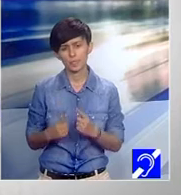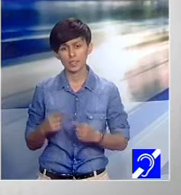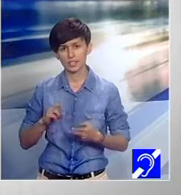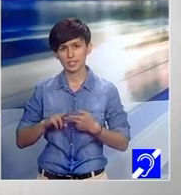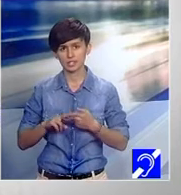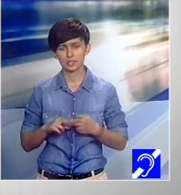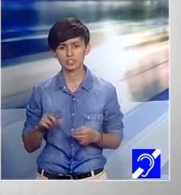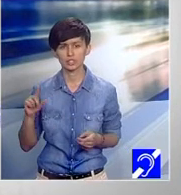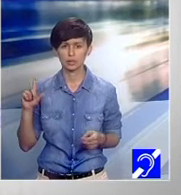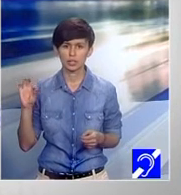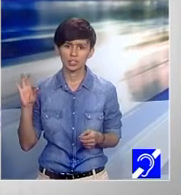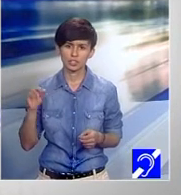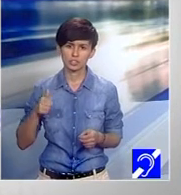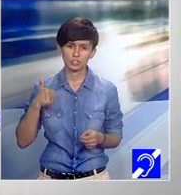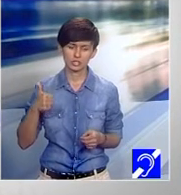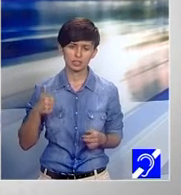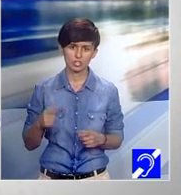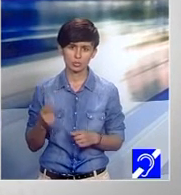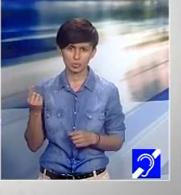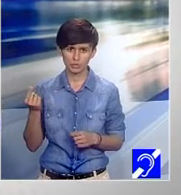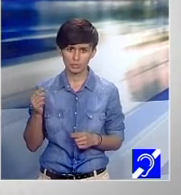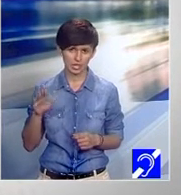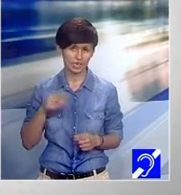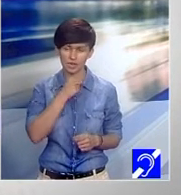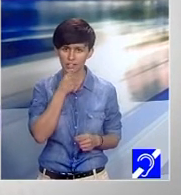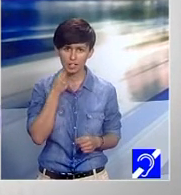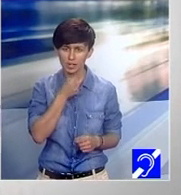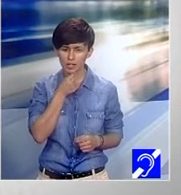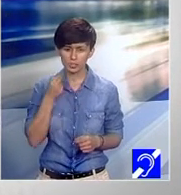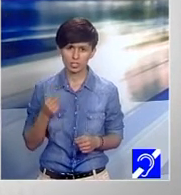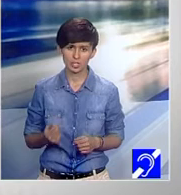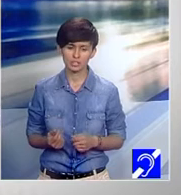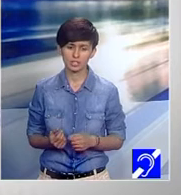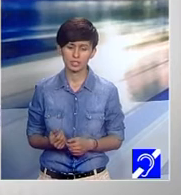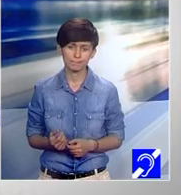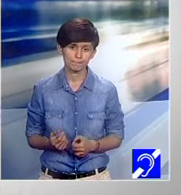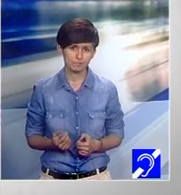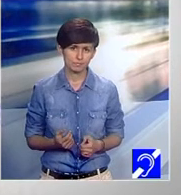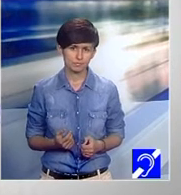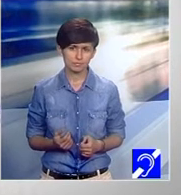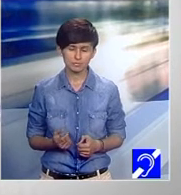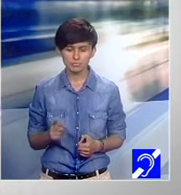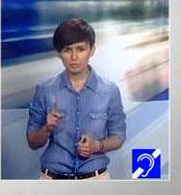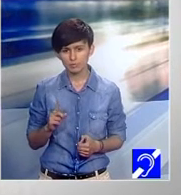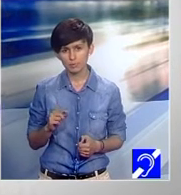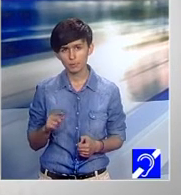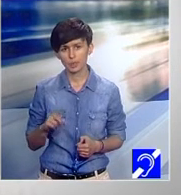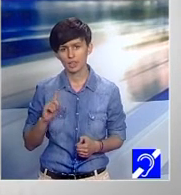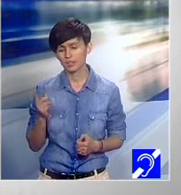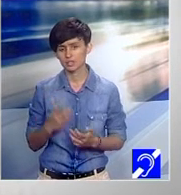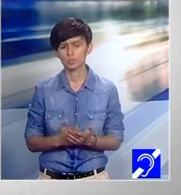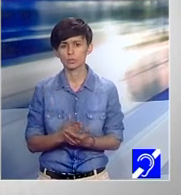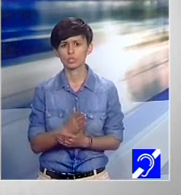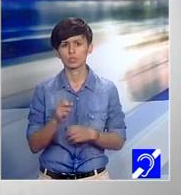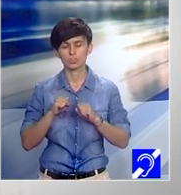51 perechea purtătoare, are șansa de, așa cum spuneam, de a nu continua